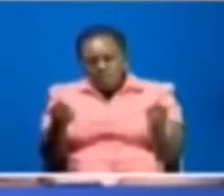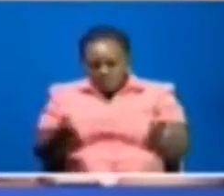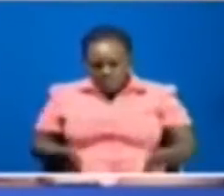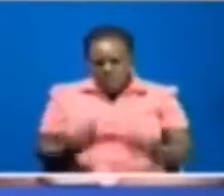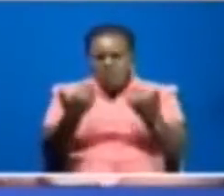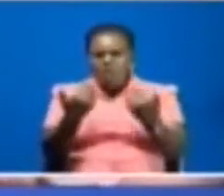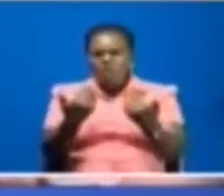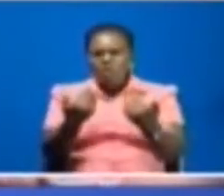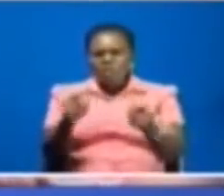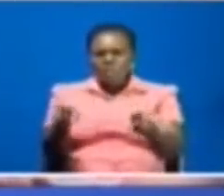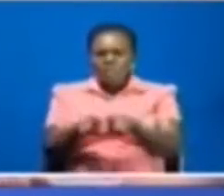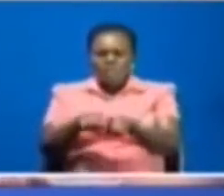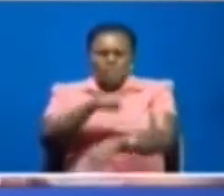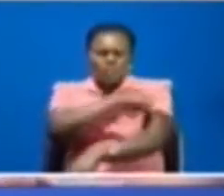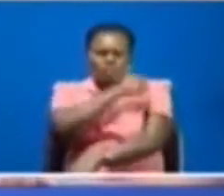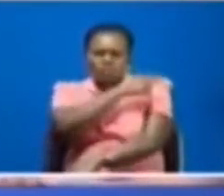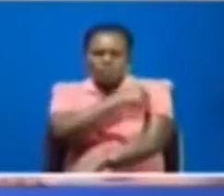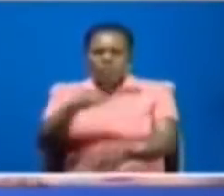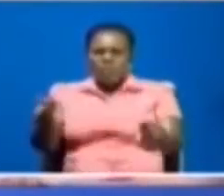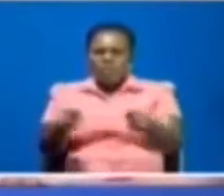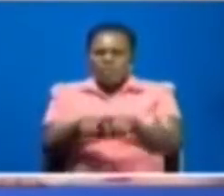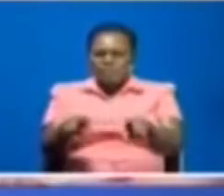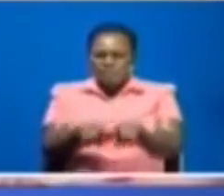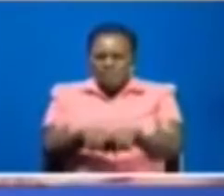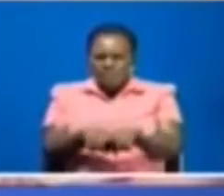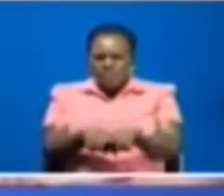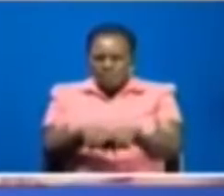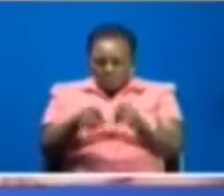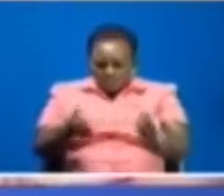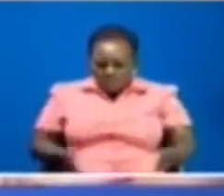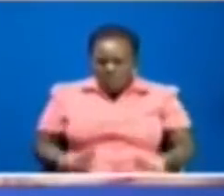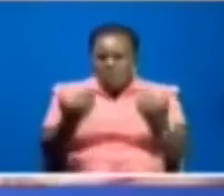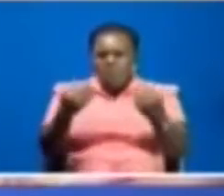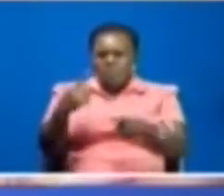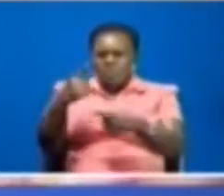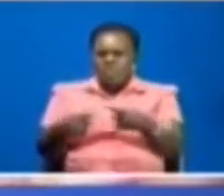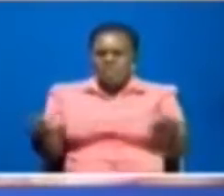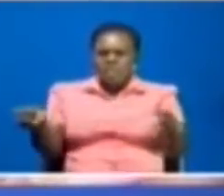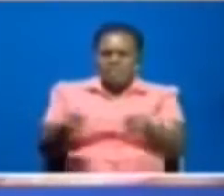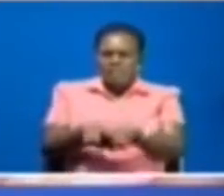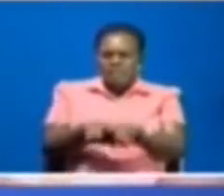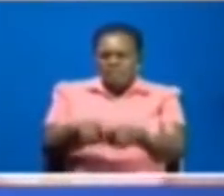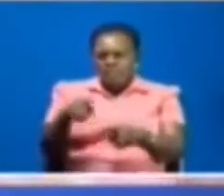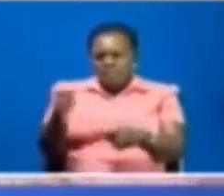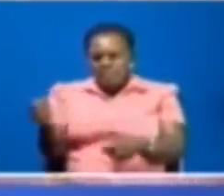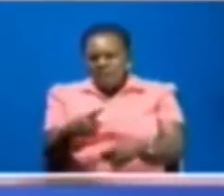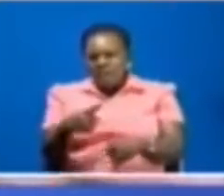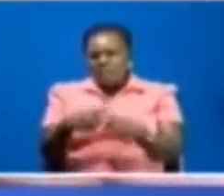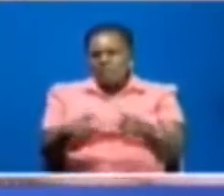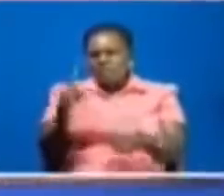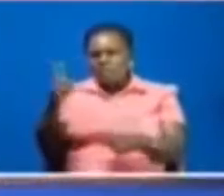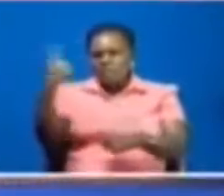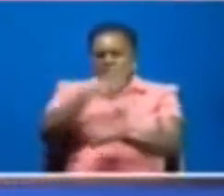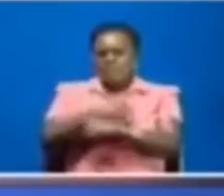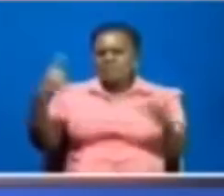tulizaliwa hospitali moja, na apart from kuzaliwa hospitali moja, tulizaliwa the same year na the same month, tuna differ only with one